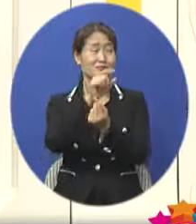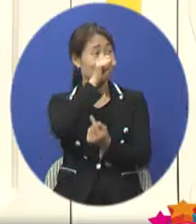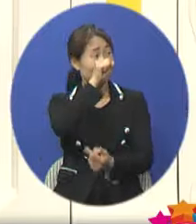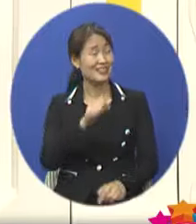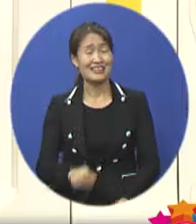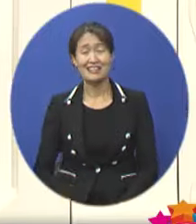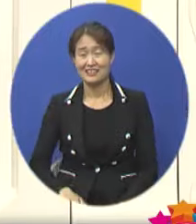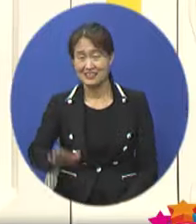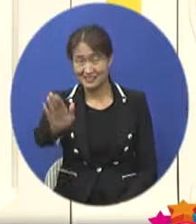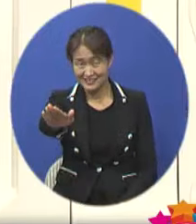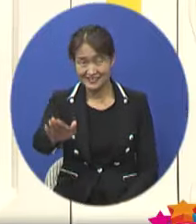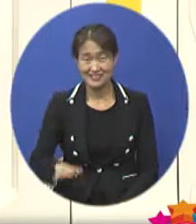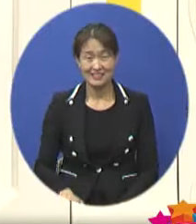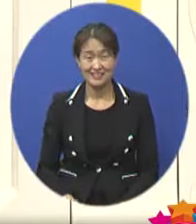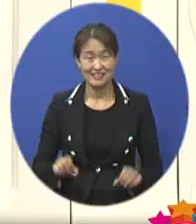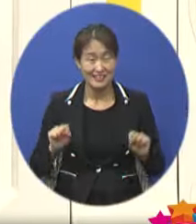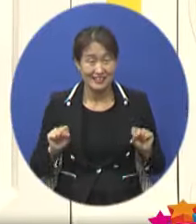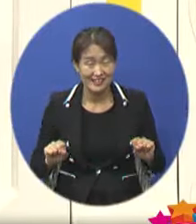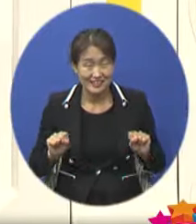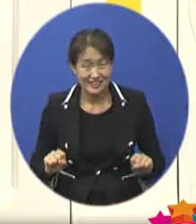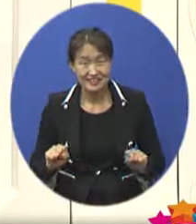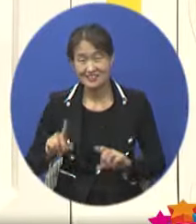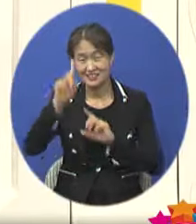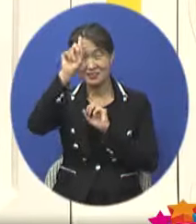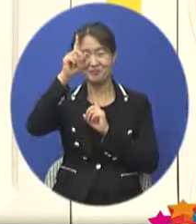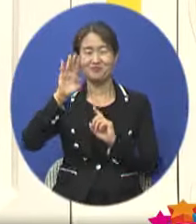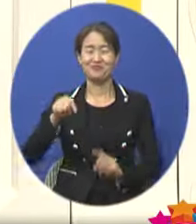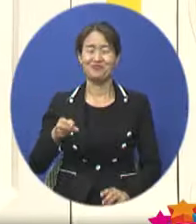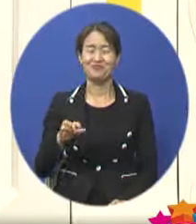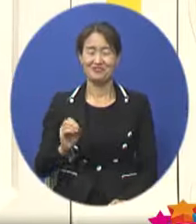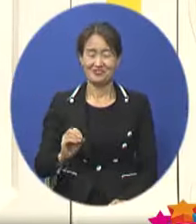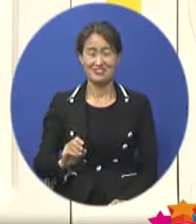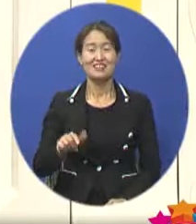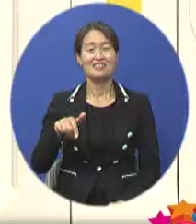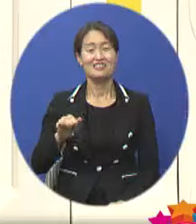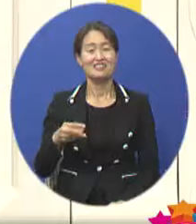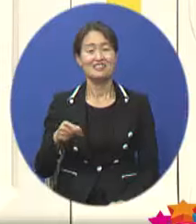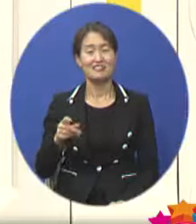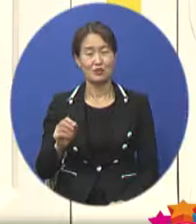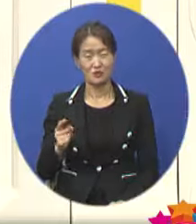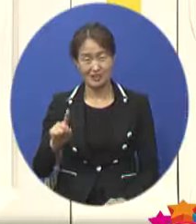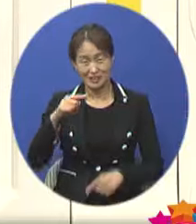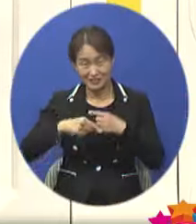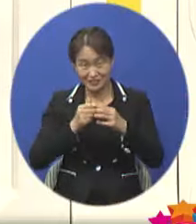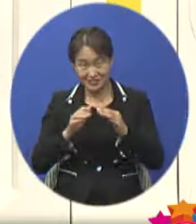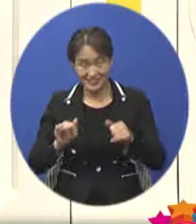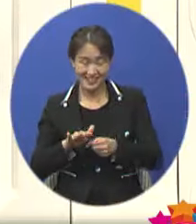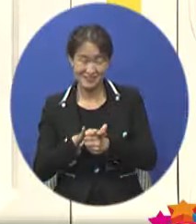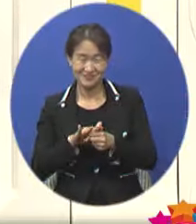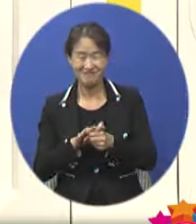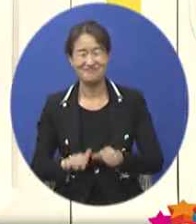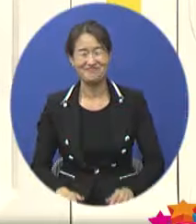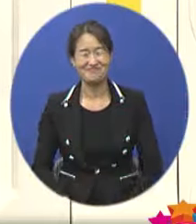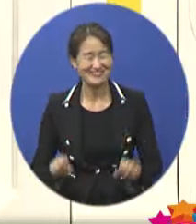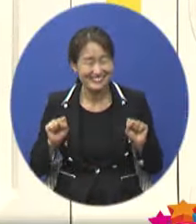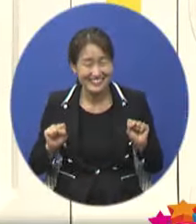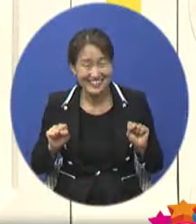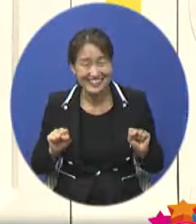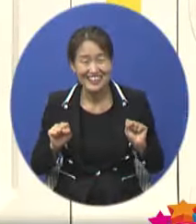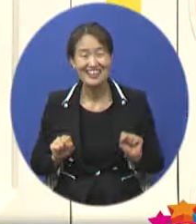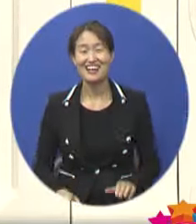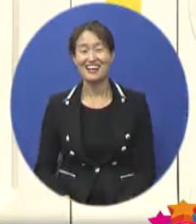하겠습니다. 네. 여보세요. 안녕하세요, 이부영 씨. 아이고. 이상아 씨, 수아 선생님 사랑합니다. 아이고. 언제